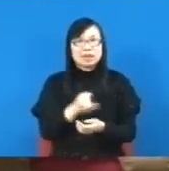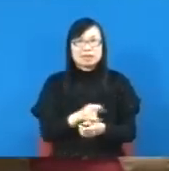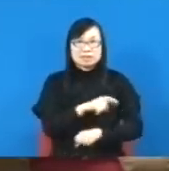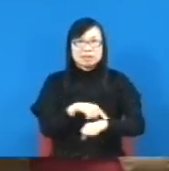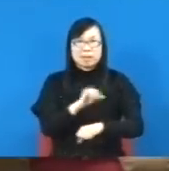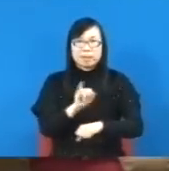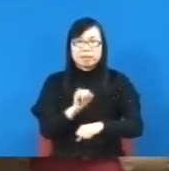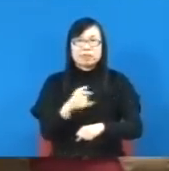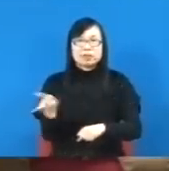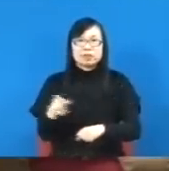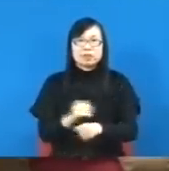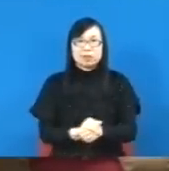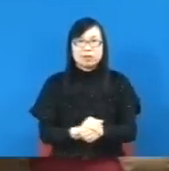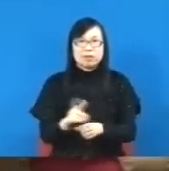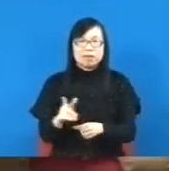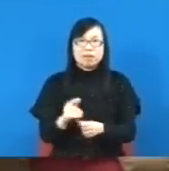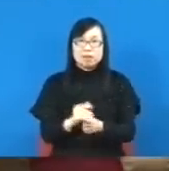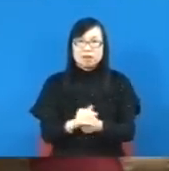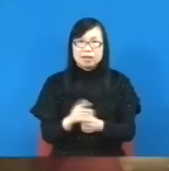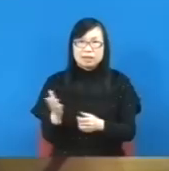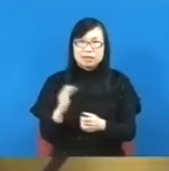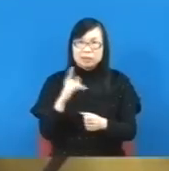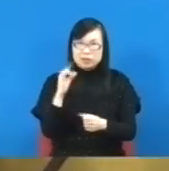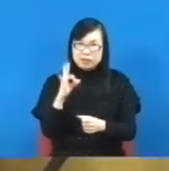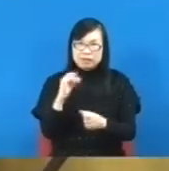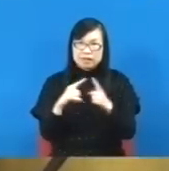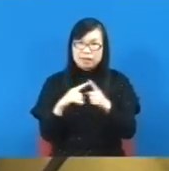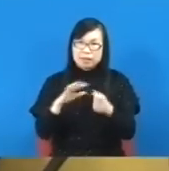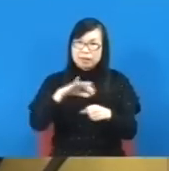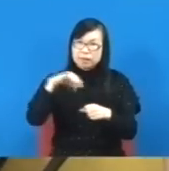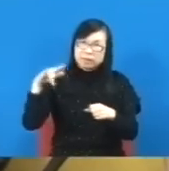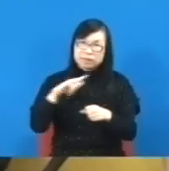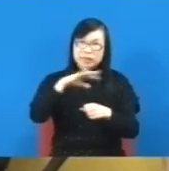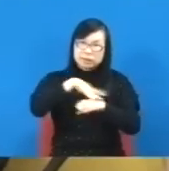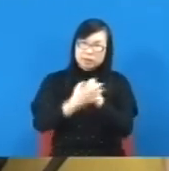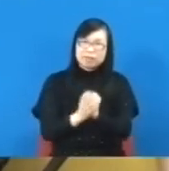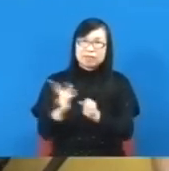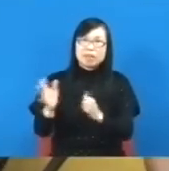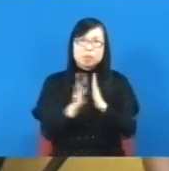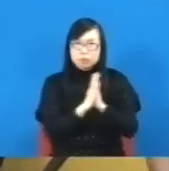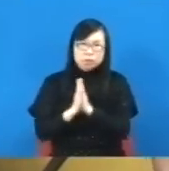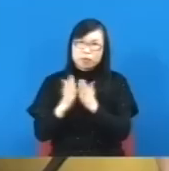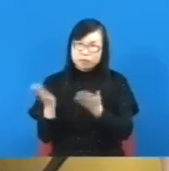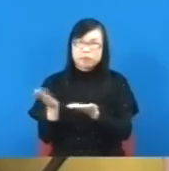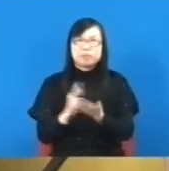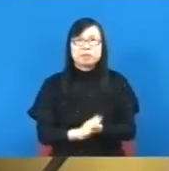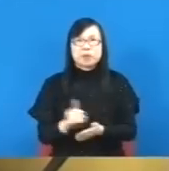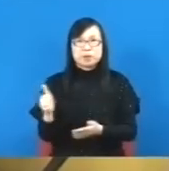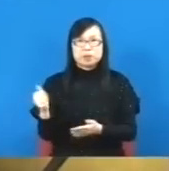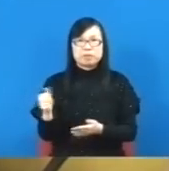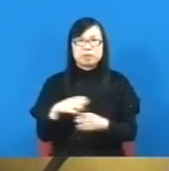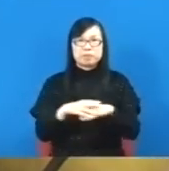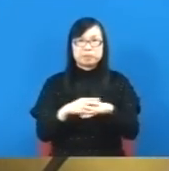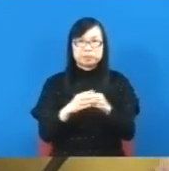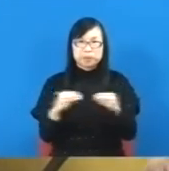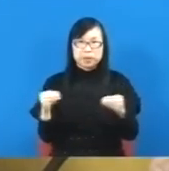戏嘅，跟住我就同佢牙尔戏，就过去嗰个三人游世界喺度。 系 嗱，咩叫互助咧？呢就互助啦。 哇，多谢冇我先啦， 好简